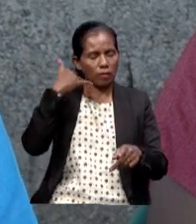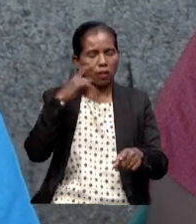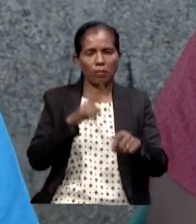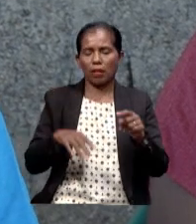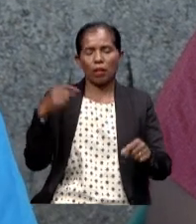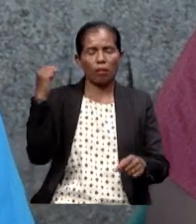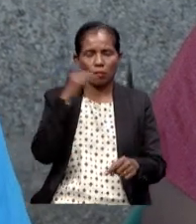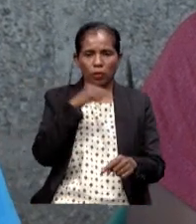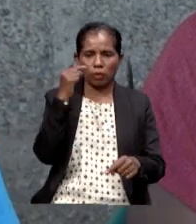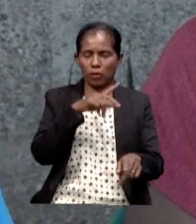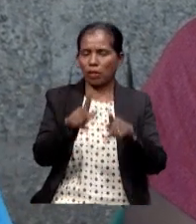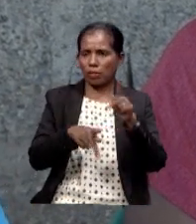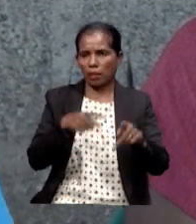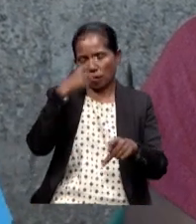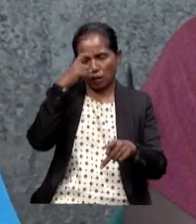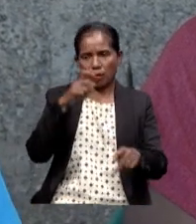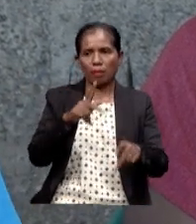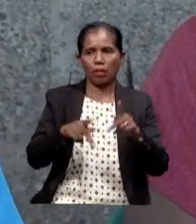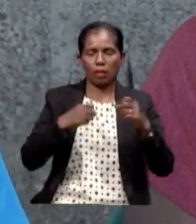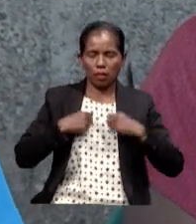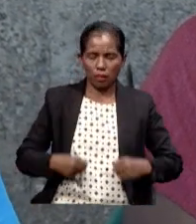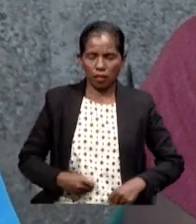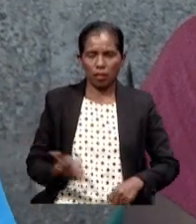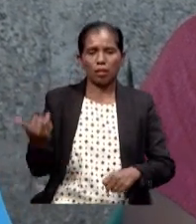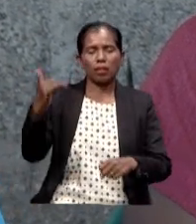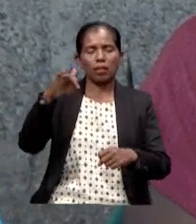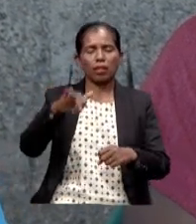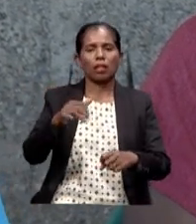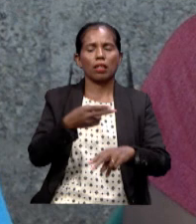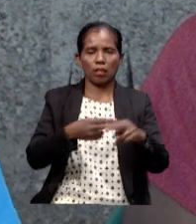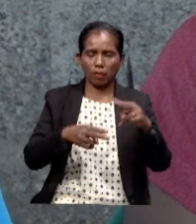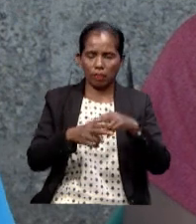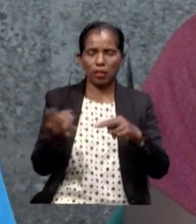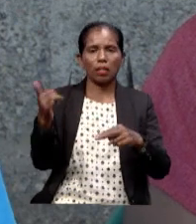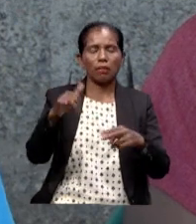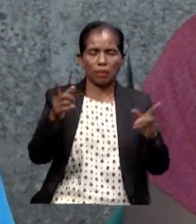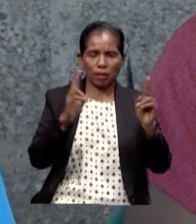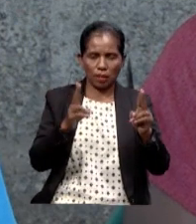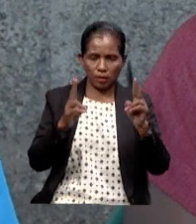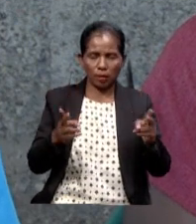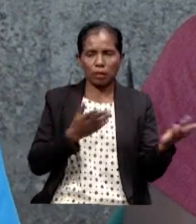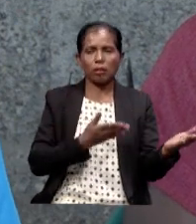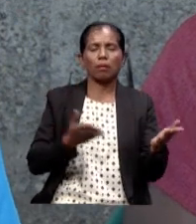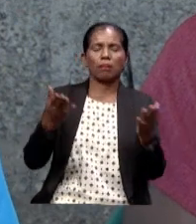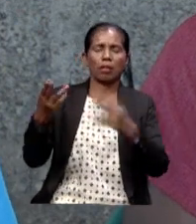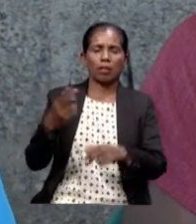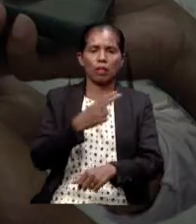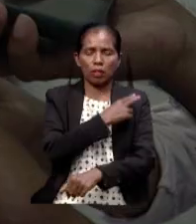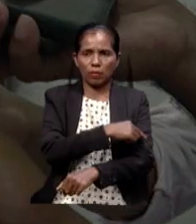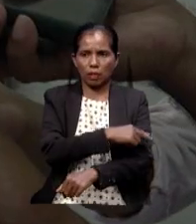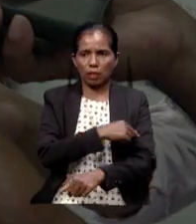tunsai. Tambah agora emnya Saudi ni ya sirne lima. Ni ema sir atau mai lalai para dorba hospital. Anu ya rekomen ama ni